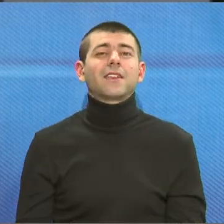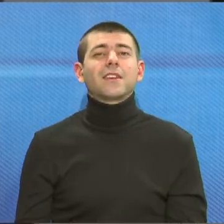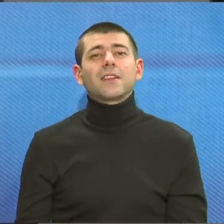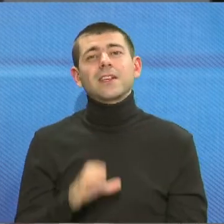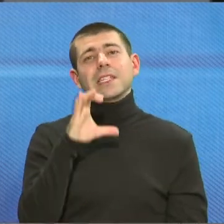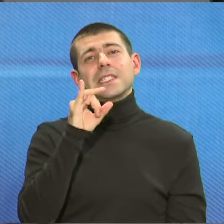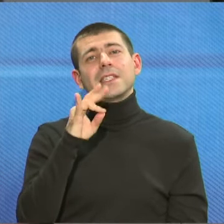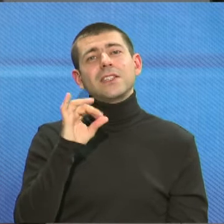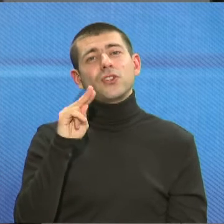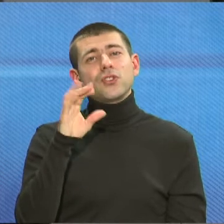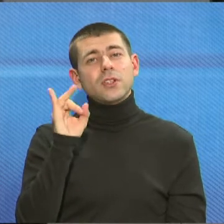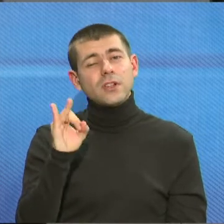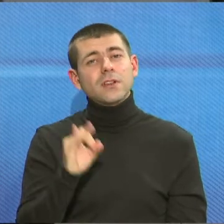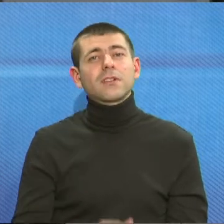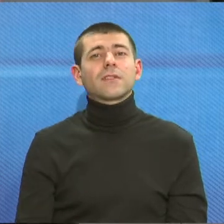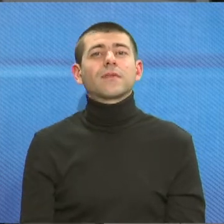синички,